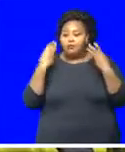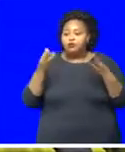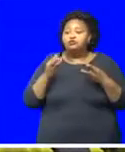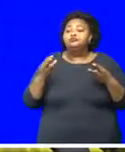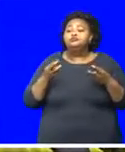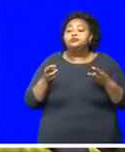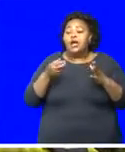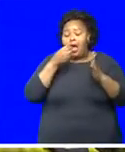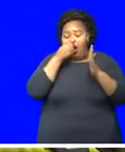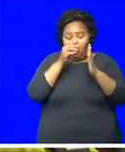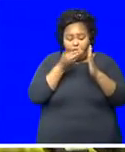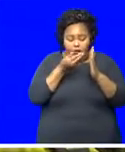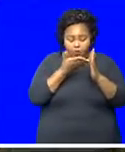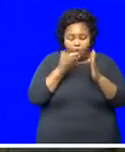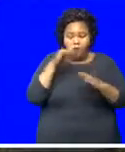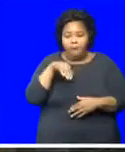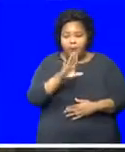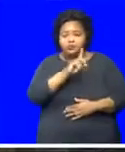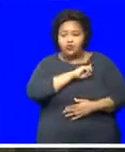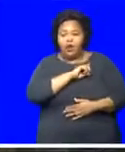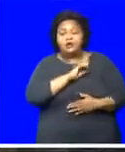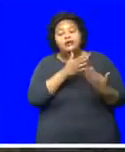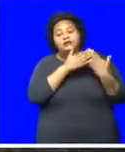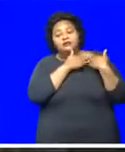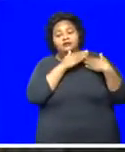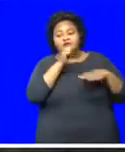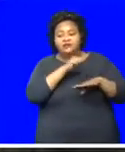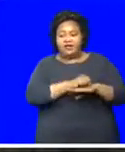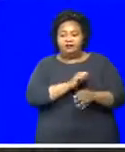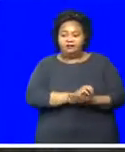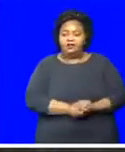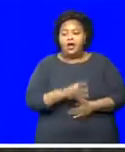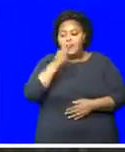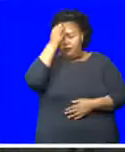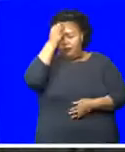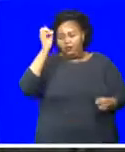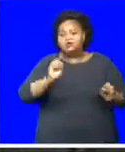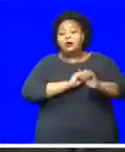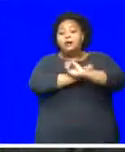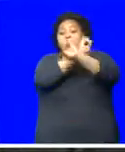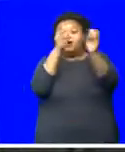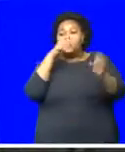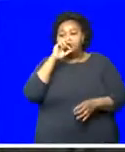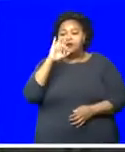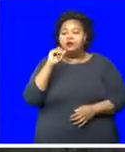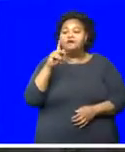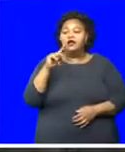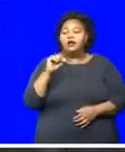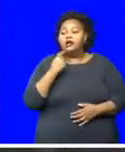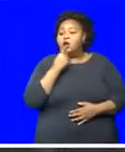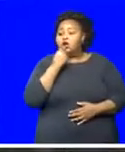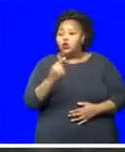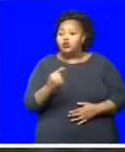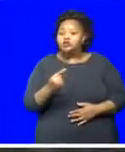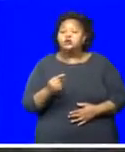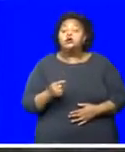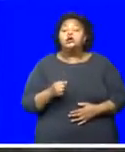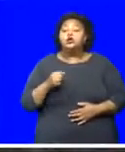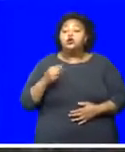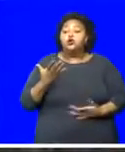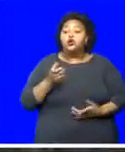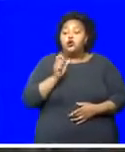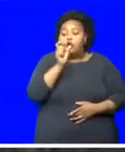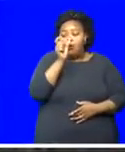ukuze sitokhona kuphepha emgwaqweni. Umbiko lebe siyawuthola ngaloxhumanisa amaphoyisa nesive ukuthi umshayeli bekungumakelwe neminyaka